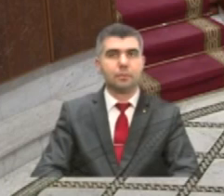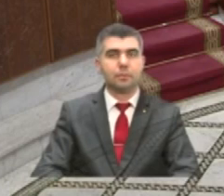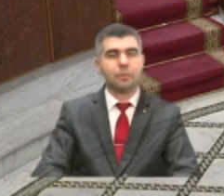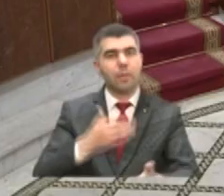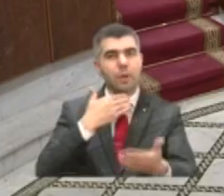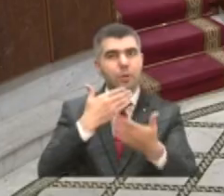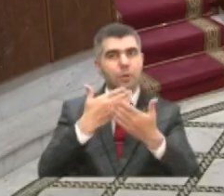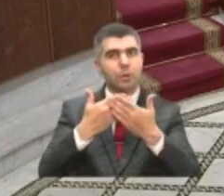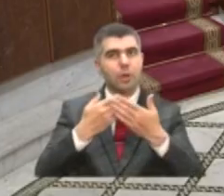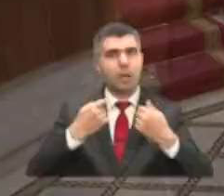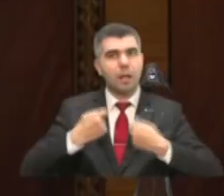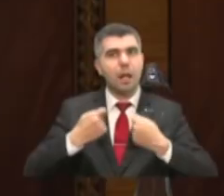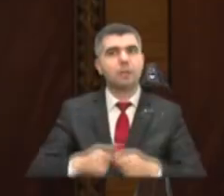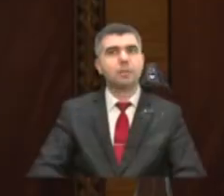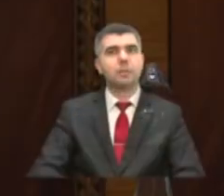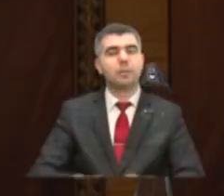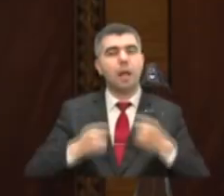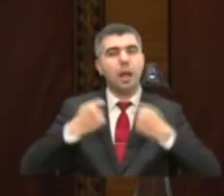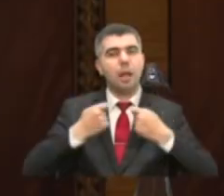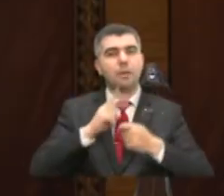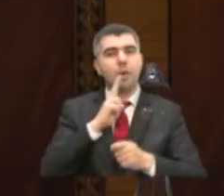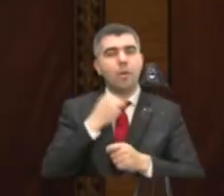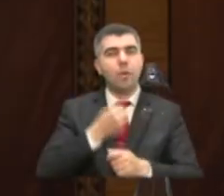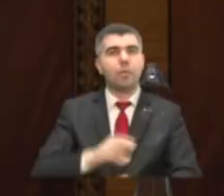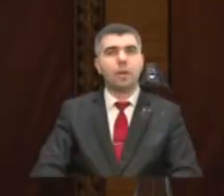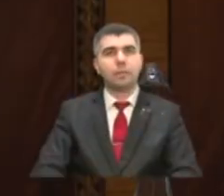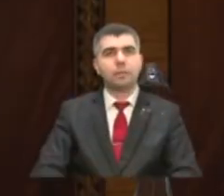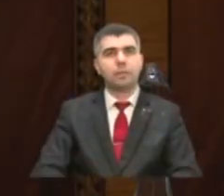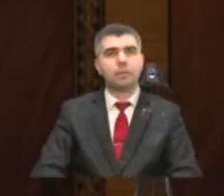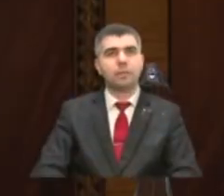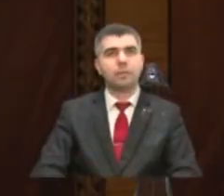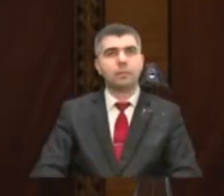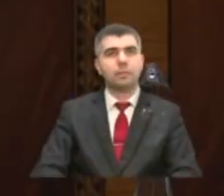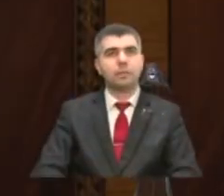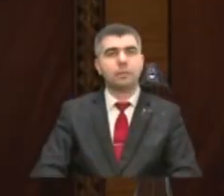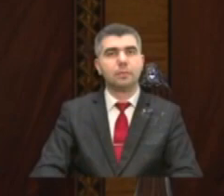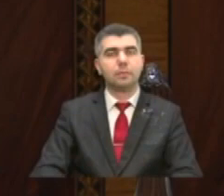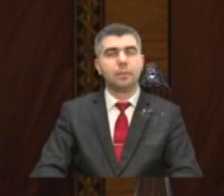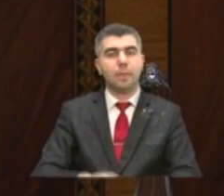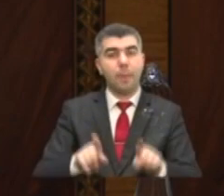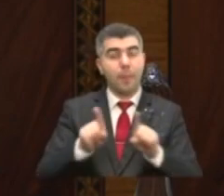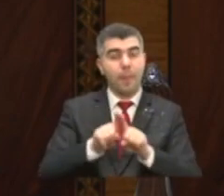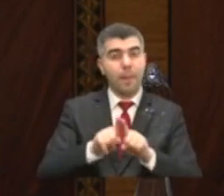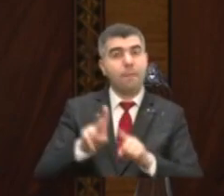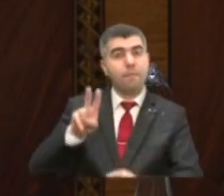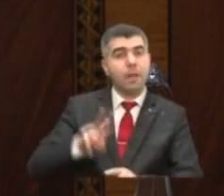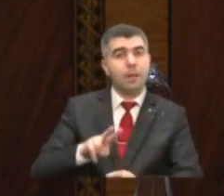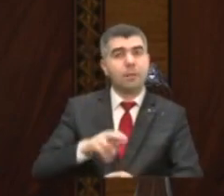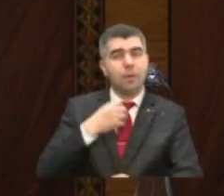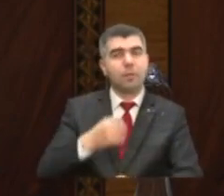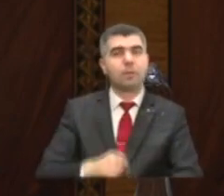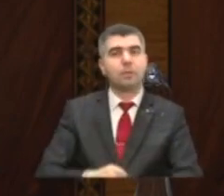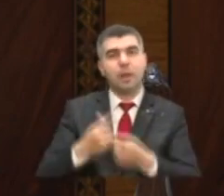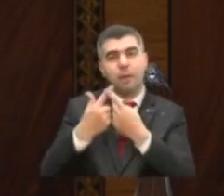شكرا السيد الرئيس. السيد رئيس الحكومة، السيد رئيس الحكومة، علينا أن نعترف بأن مؤشرات